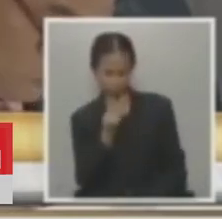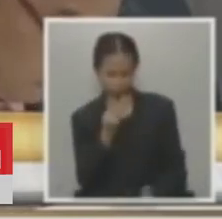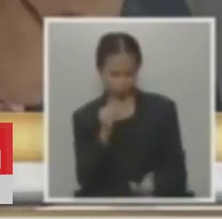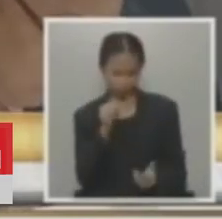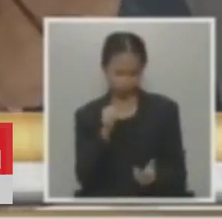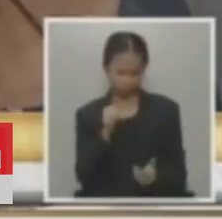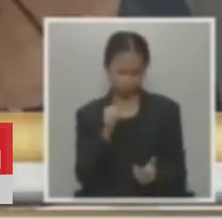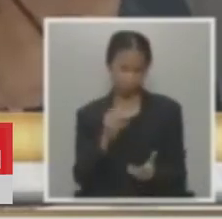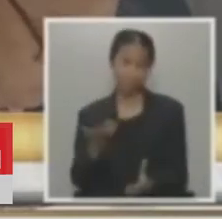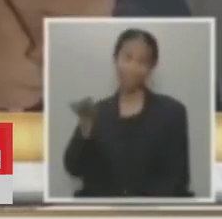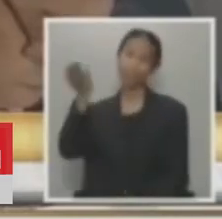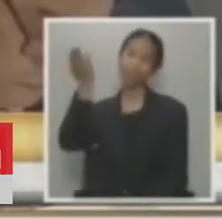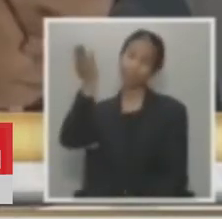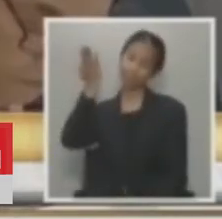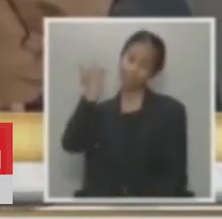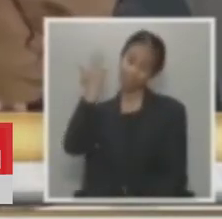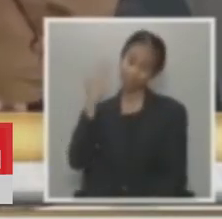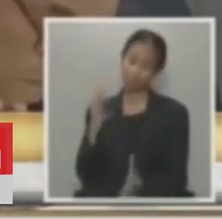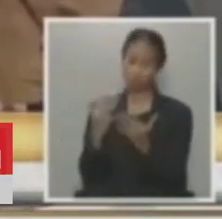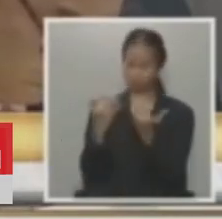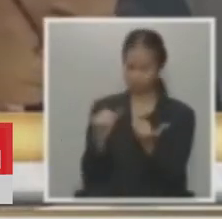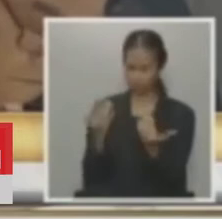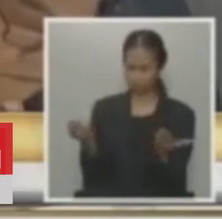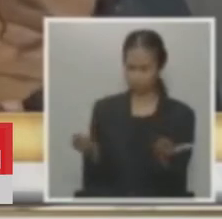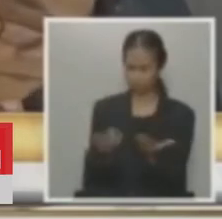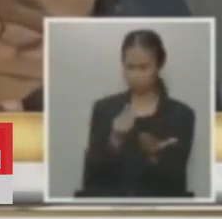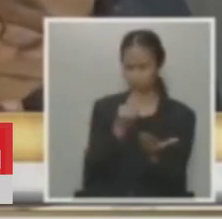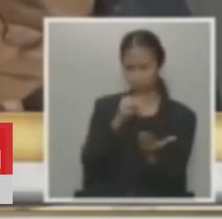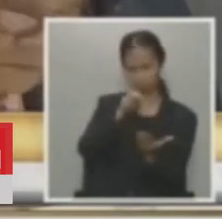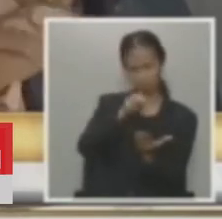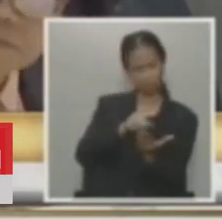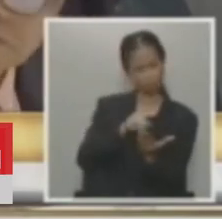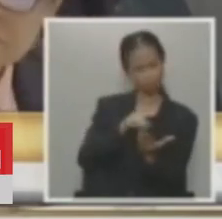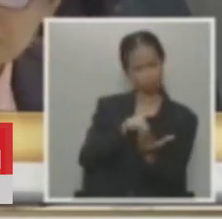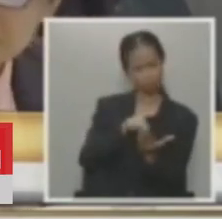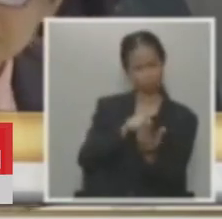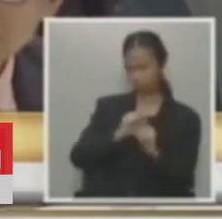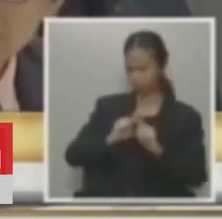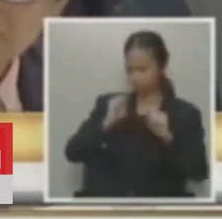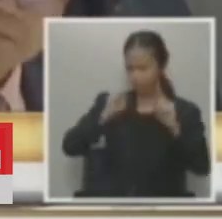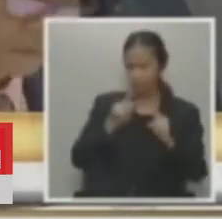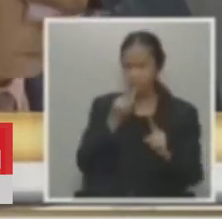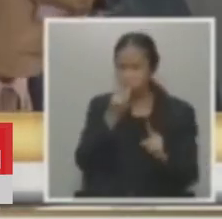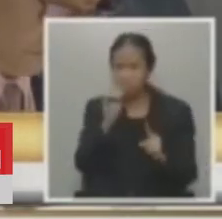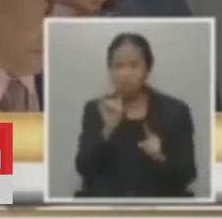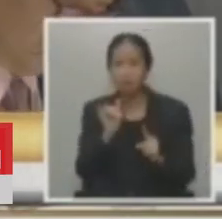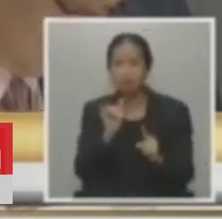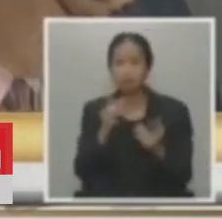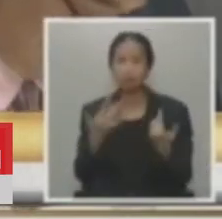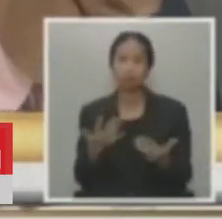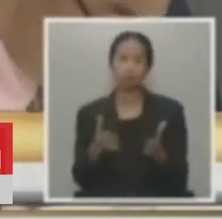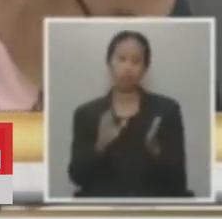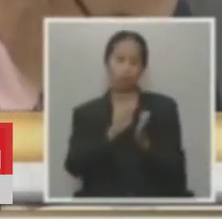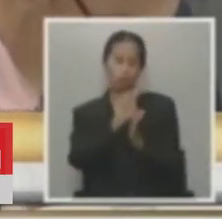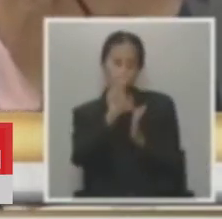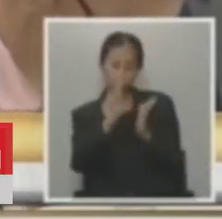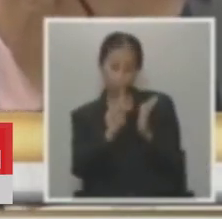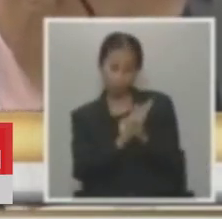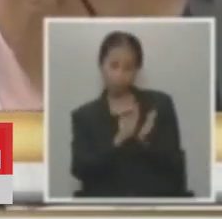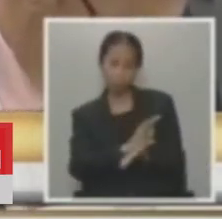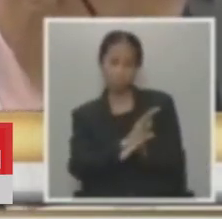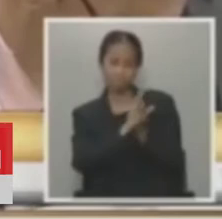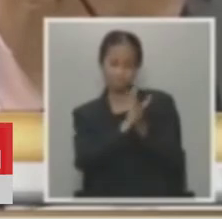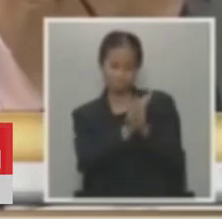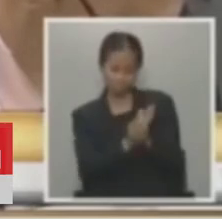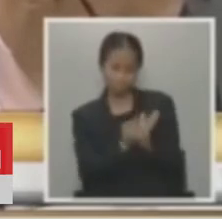ที่แล้วในหนังสือเล่มนี้บางประเด็นข้อกฎหมายที่ท่านปฏิรูปผมก็ขึ้น